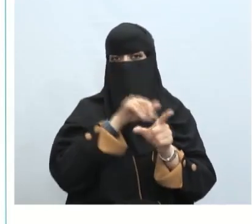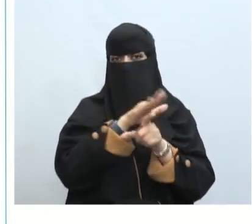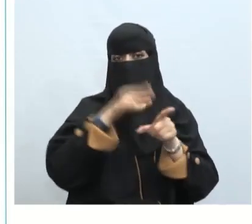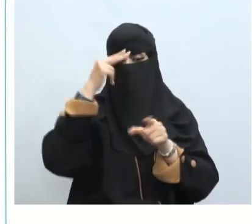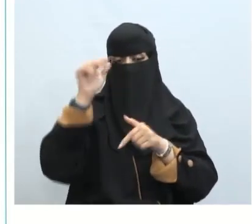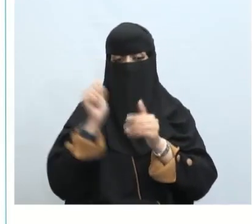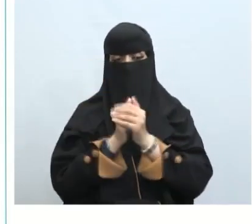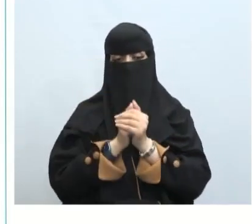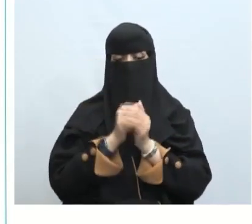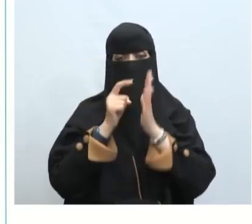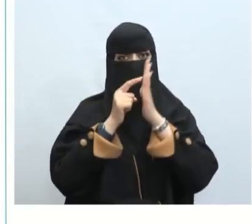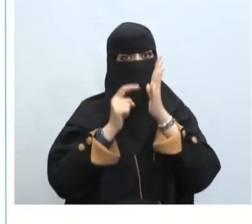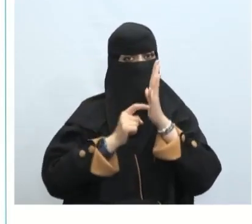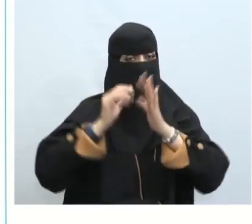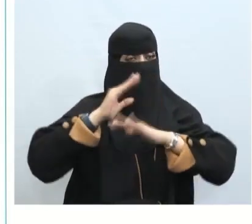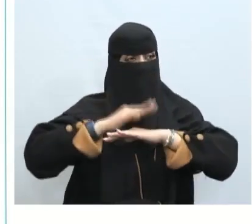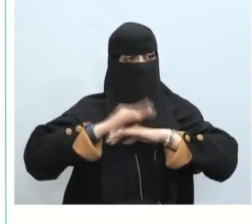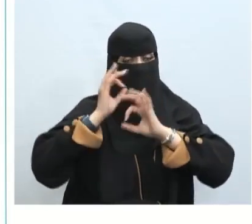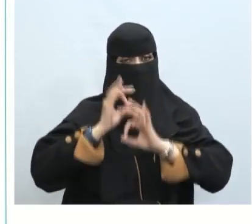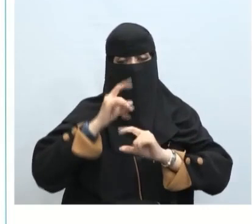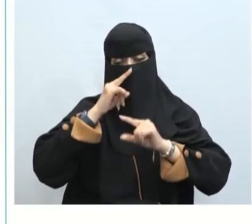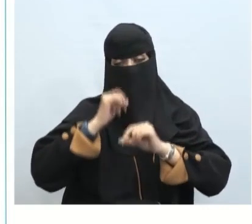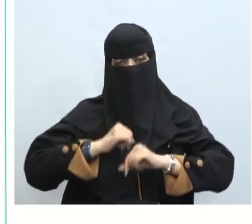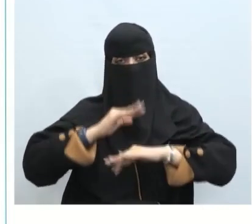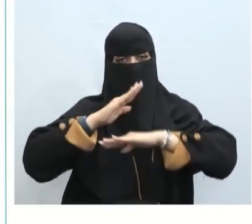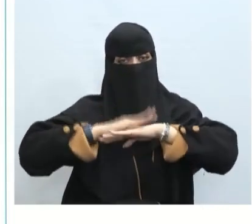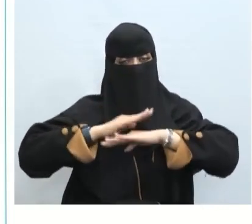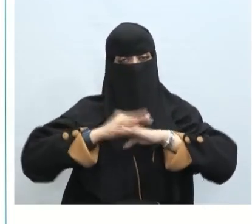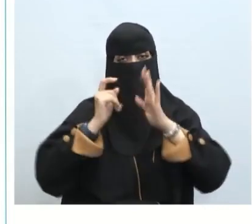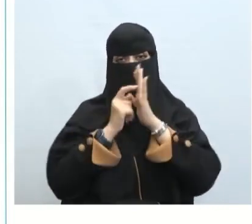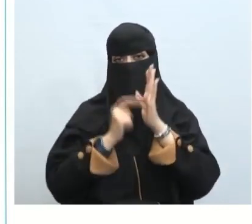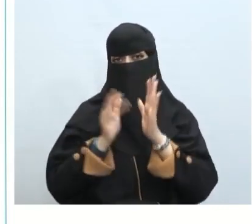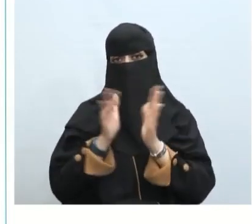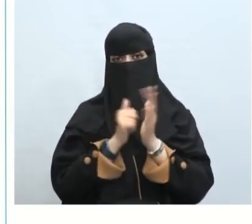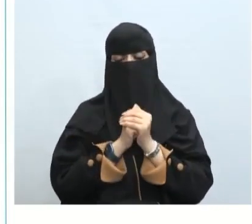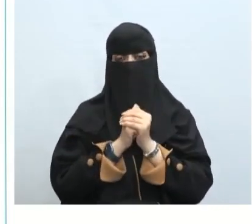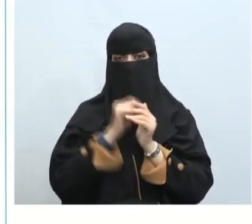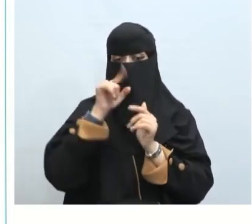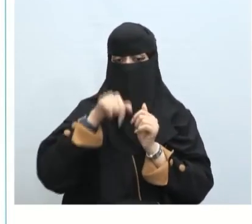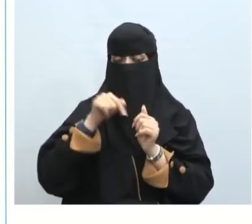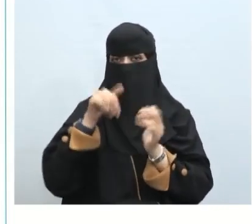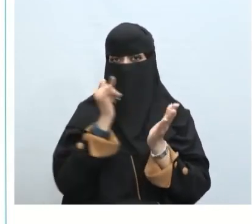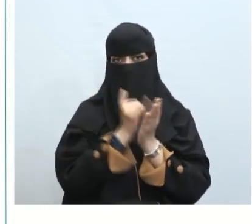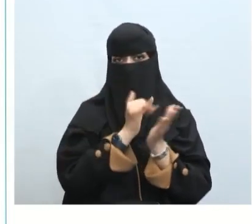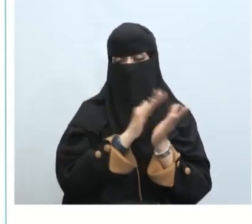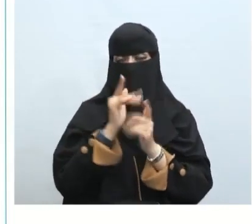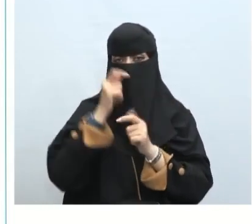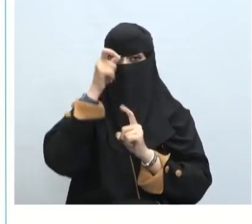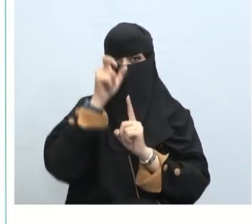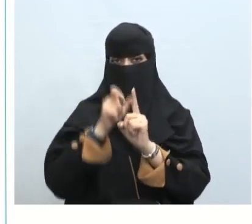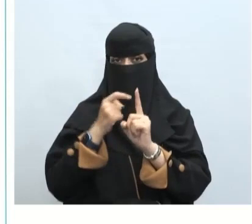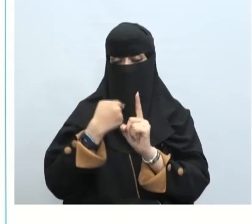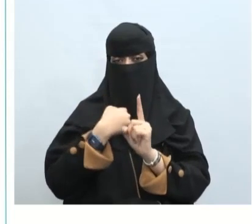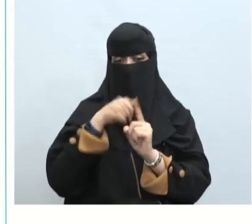اثنين التزام الانظمه التزام الانظمه هذه انواع المسؤوليه مسؤوليه شخصيه